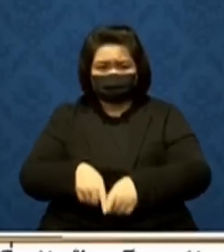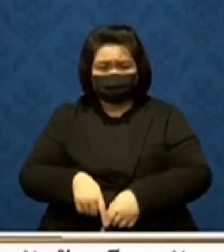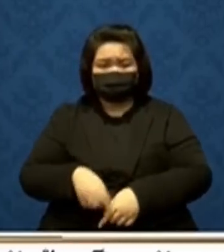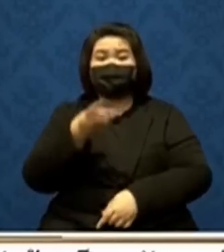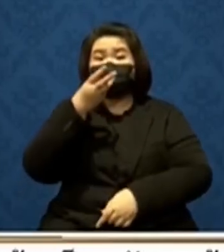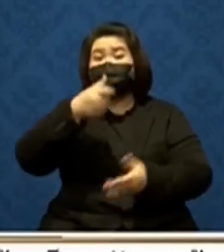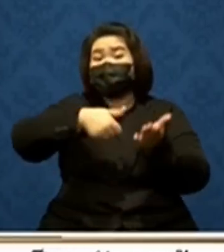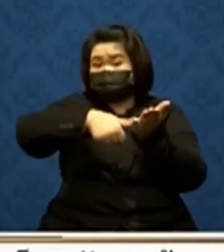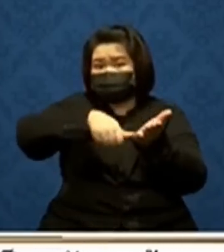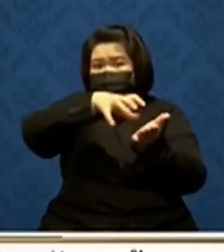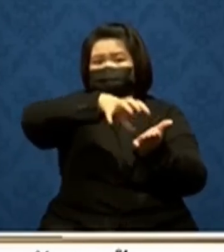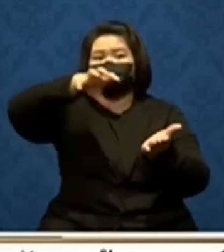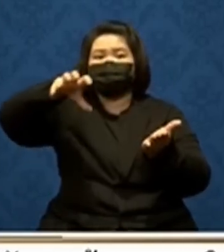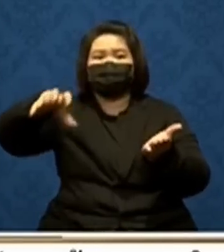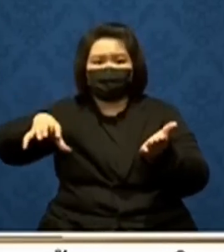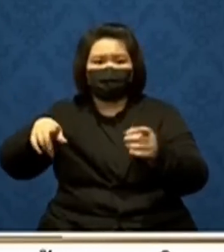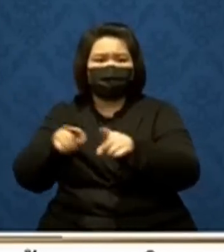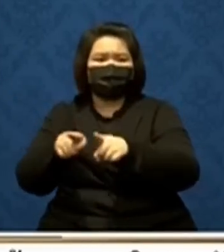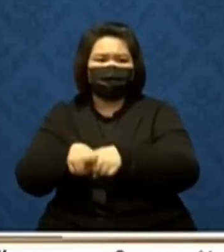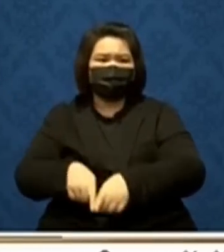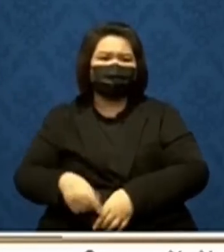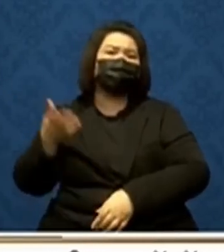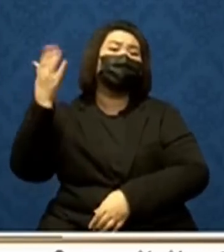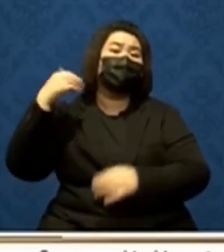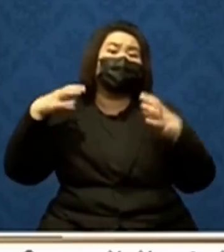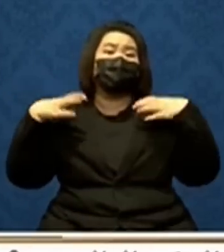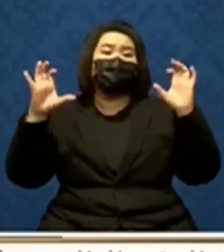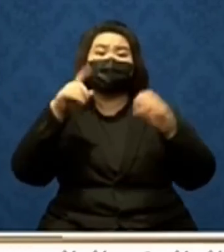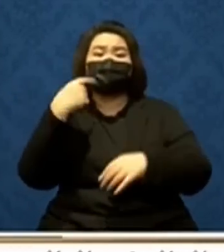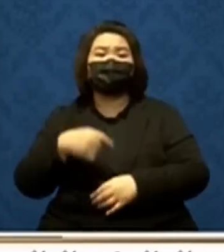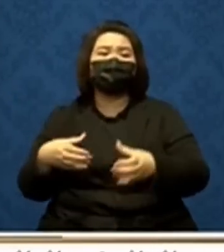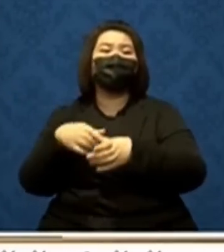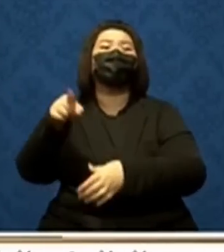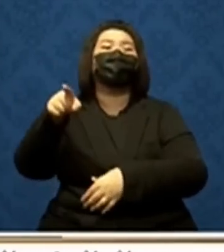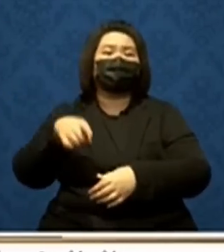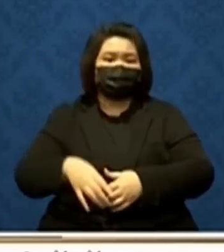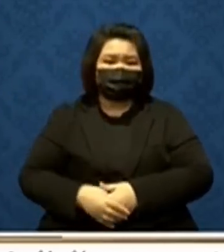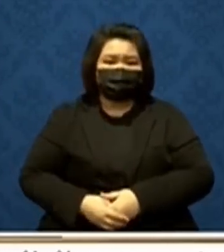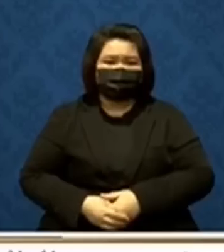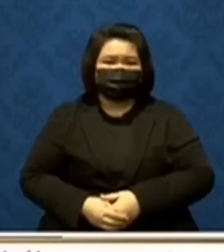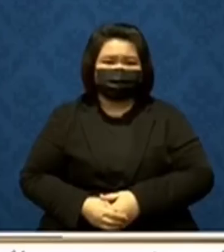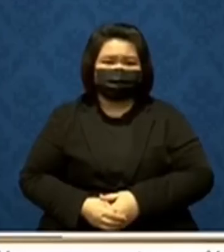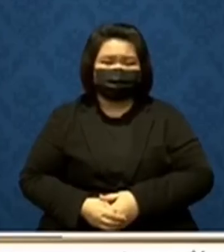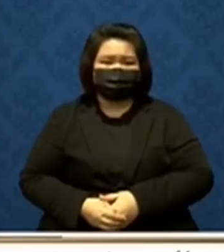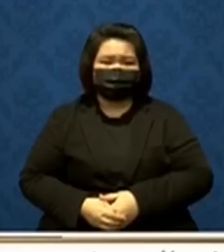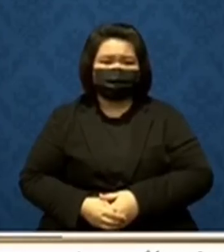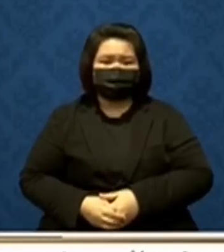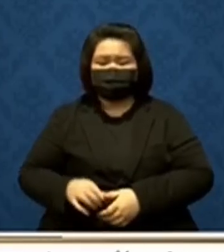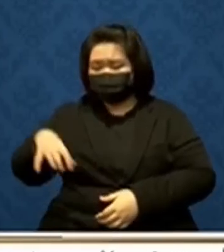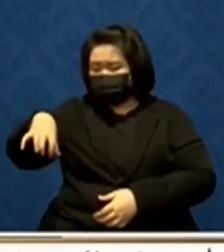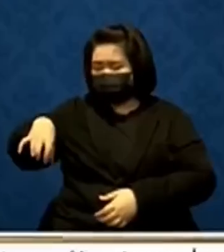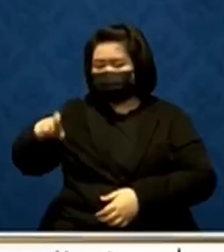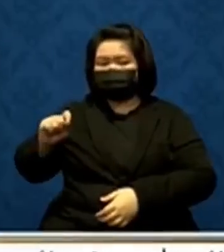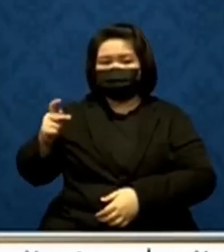จริตจำนำข้าวมาเลยครับไม่ต้องเอ่ยแล้วครับสมัยรัฐบาลไหนพวกท่านก็แล้วกันก็ทำอ.กศ